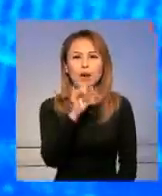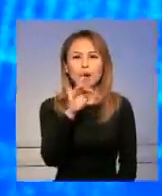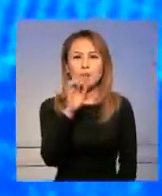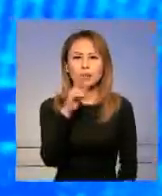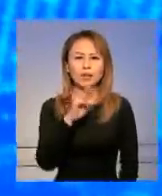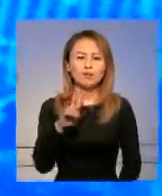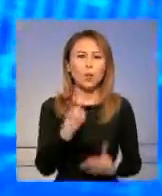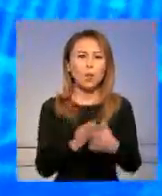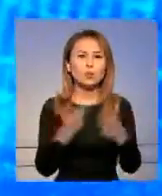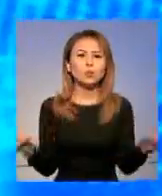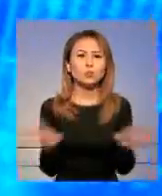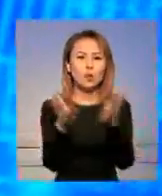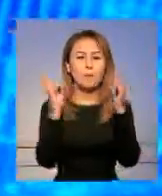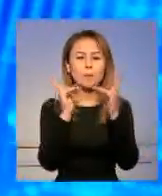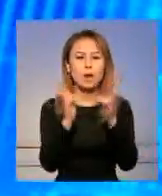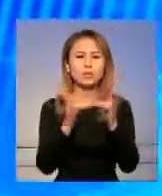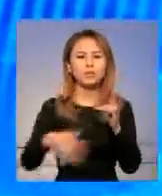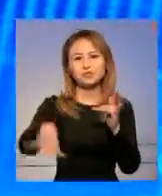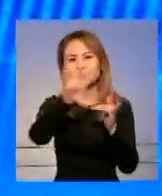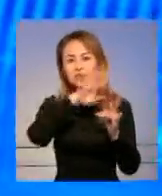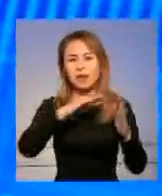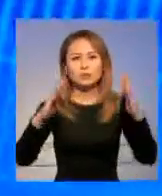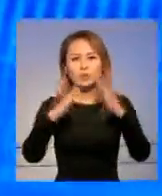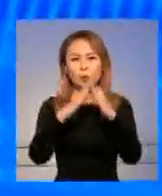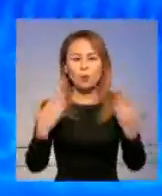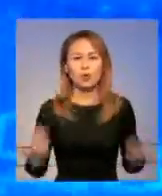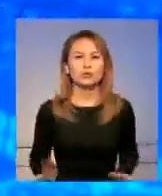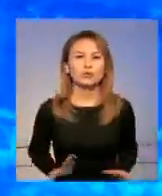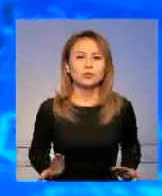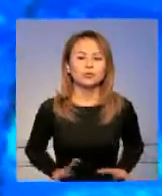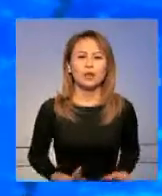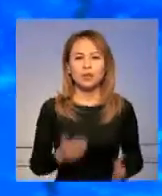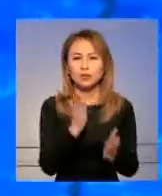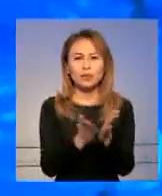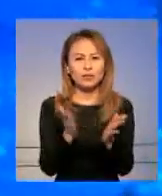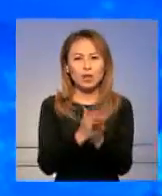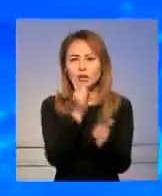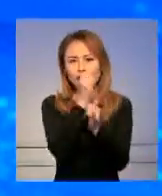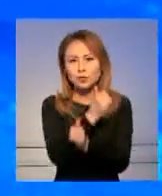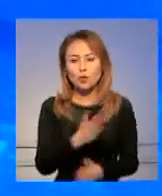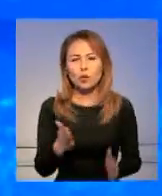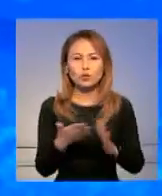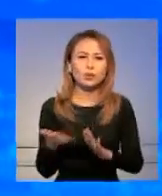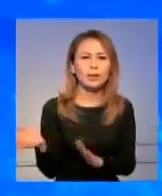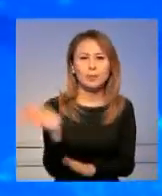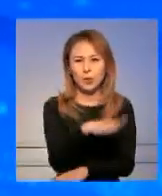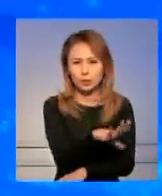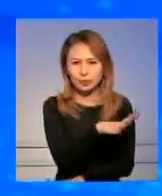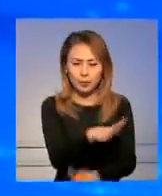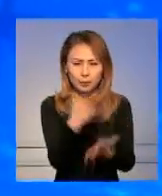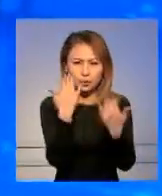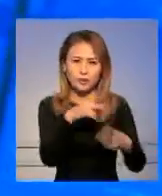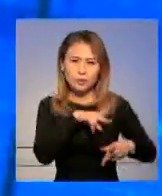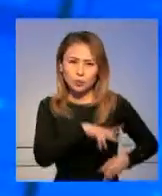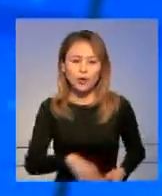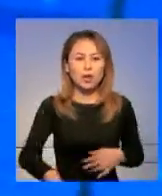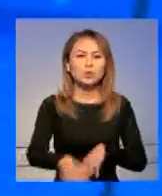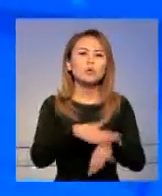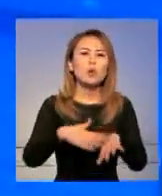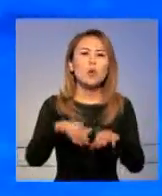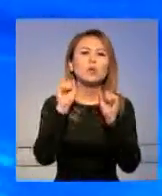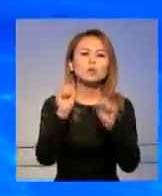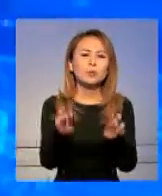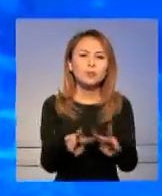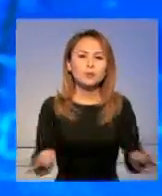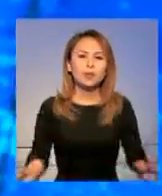Қарабатанда өртенген жатақхана жандағы барлық баспаналар тұруға жарамсыз деп танылып, жұмысшылар үйлеріне қайтарылды. Мұны бүгін Еңбек және халықты әлеуметтік